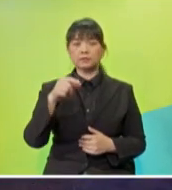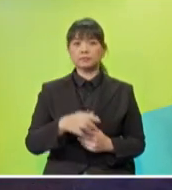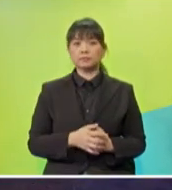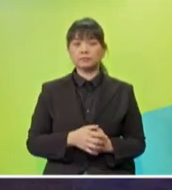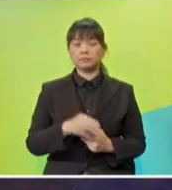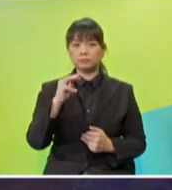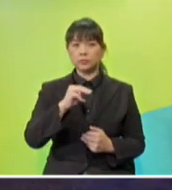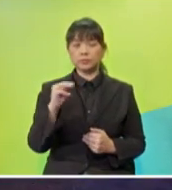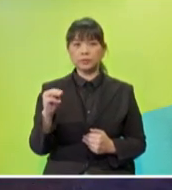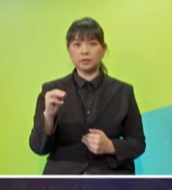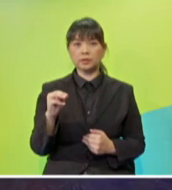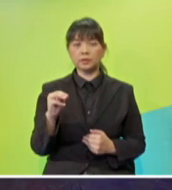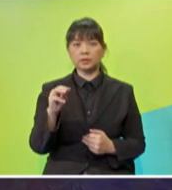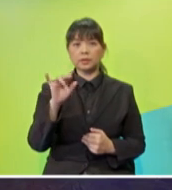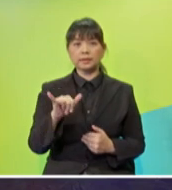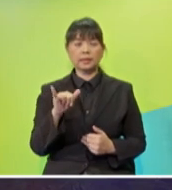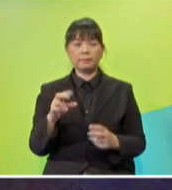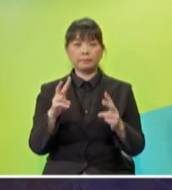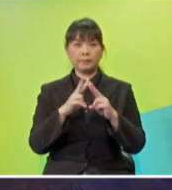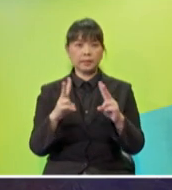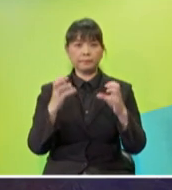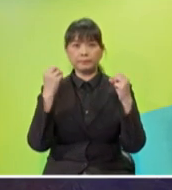Siapa yang paling banyak bintangnya